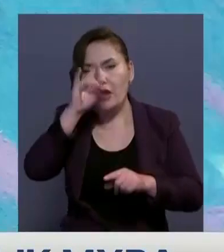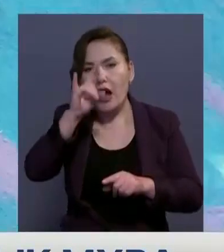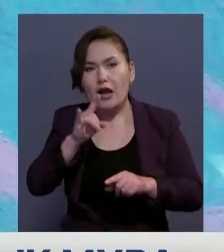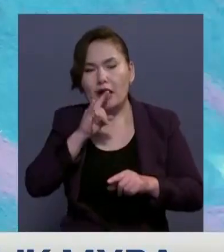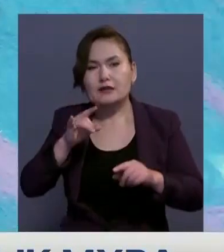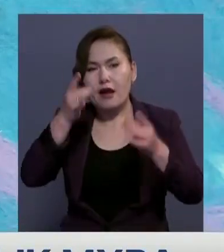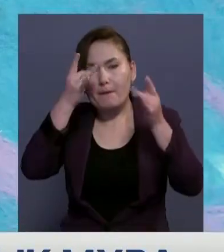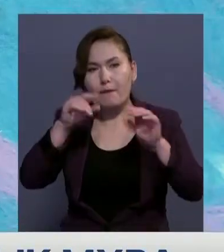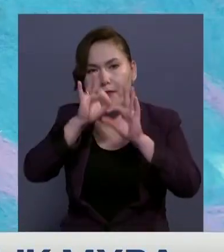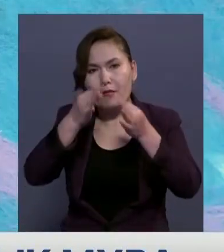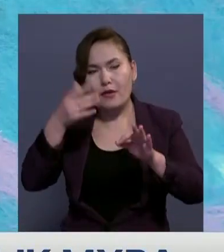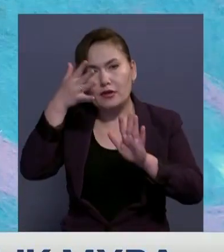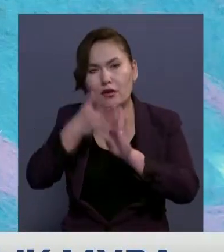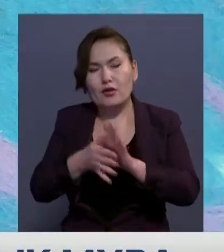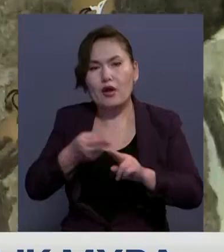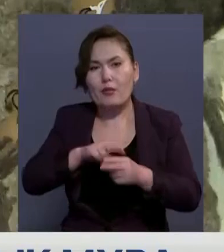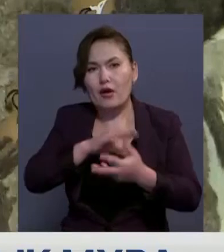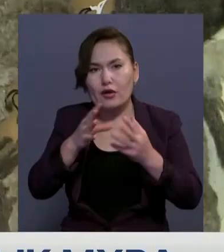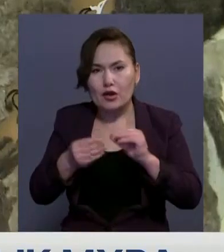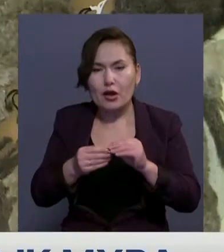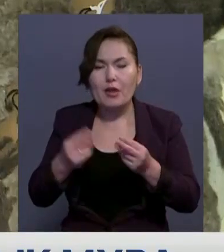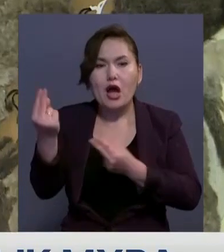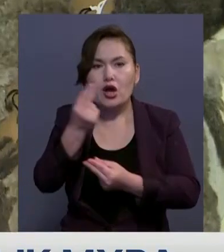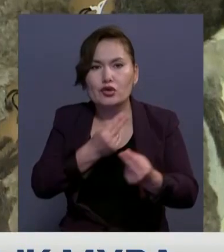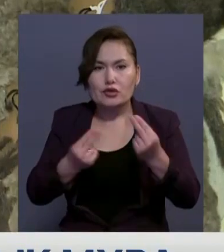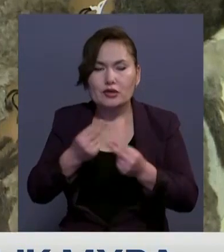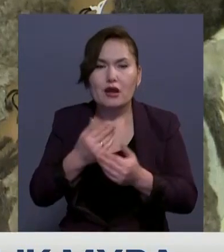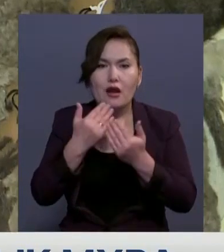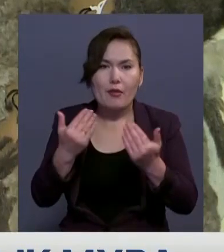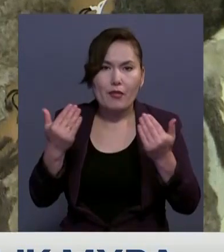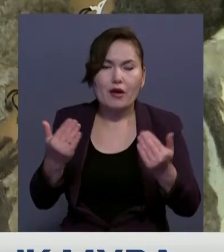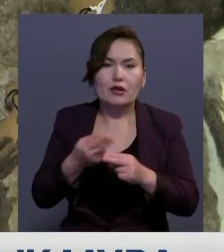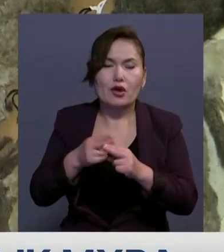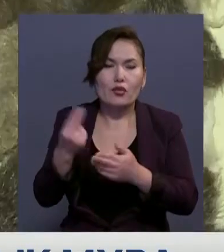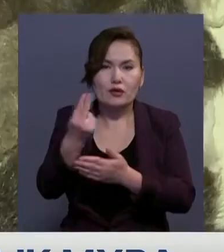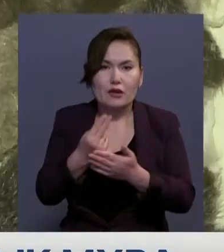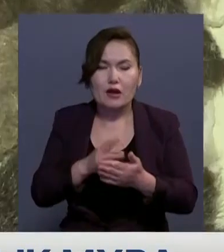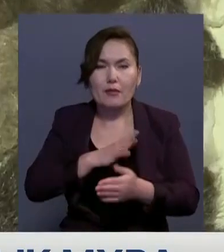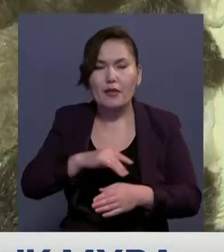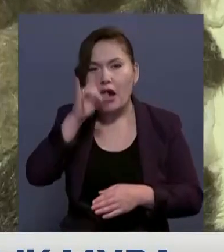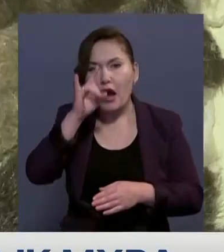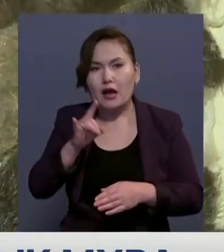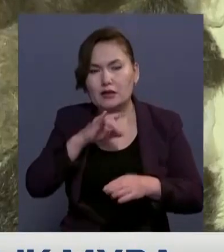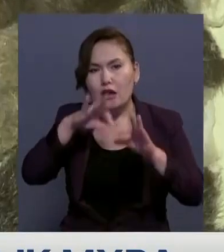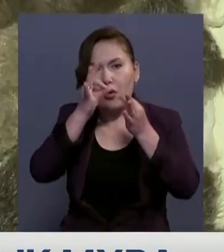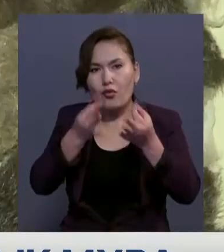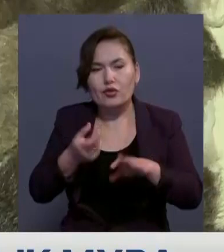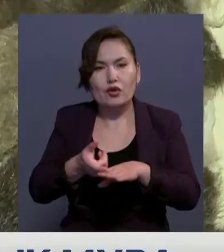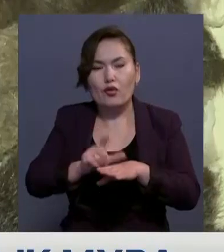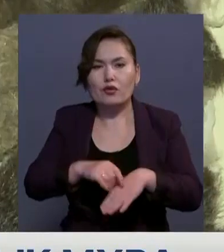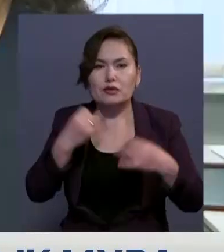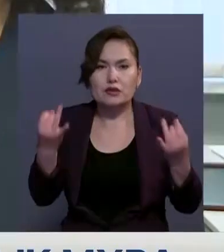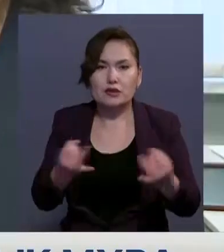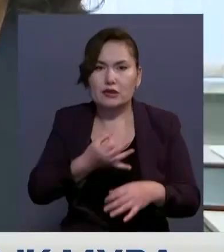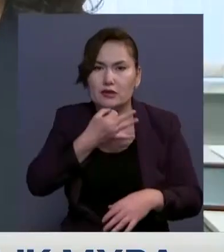ауыпты. Достық үйінің кіреберісіндегі бір қол түгелмен суретші мен оның шәкірттерінің шығармашылығына арналған. Қазақтың бұл қолөнері кім-кімді болсын тәнтетеді дейді